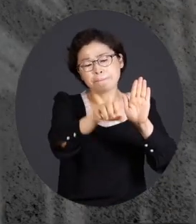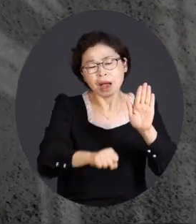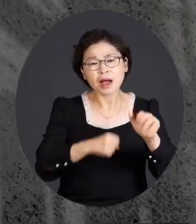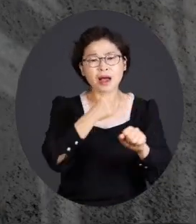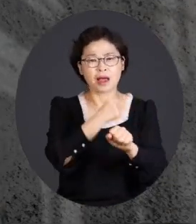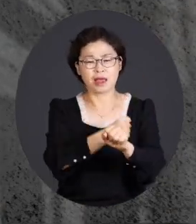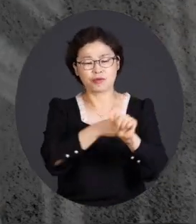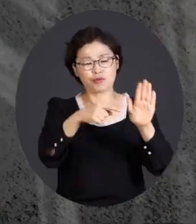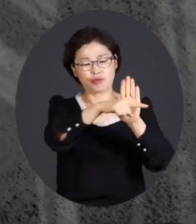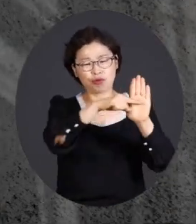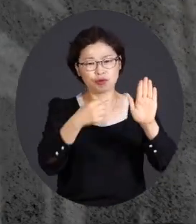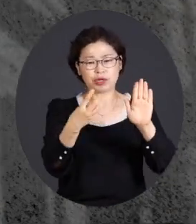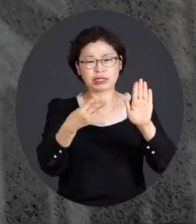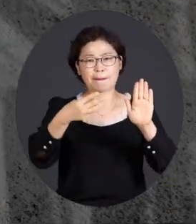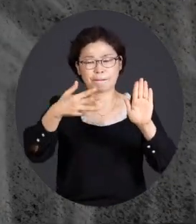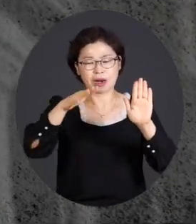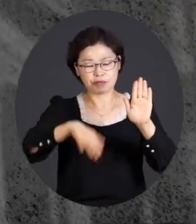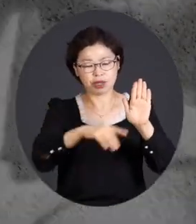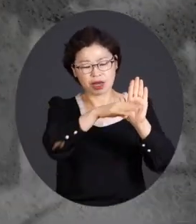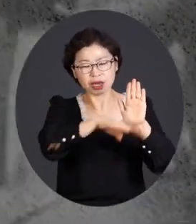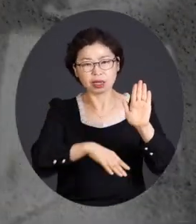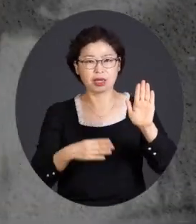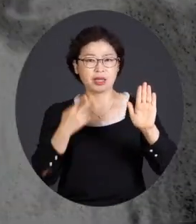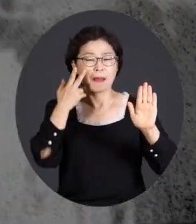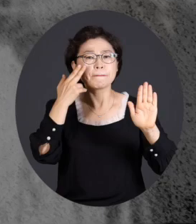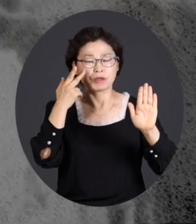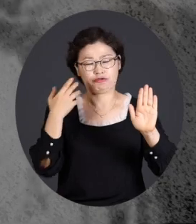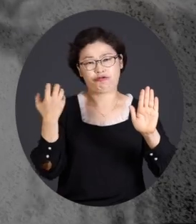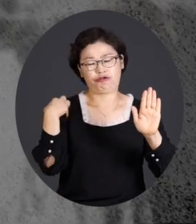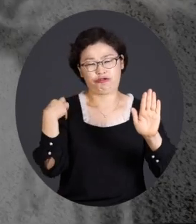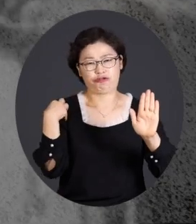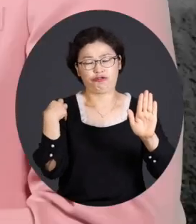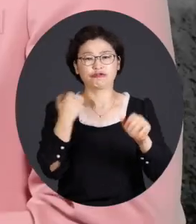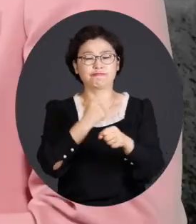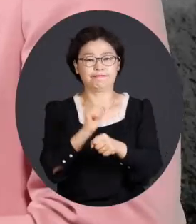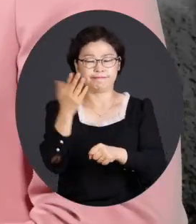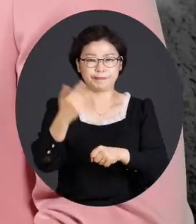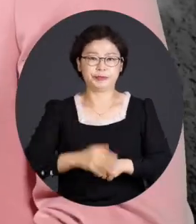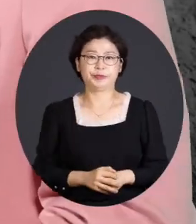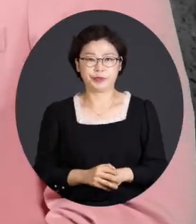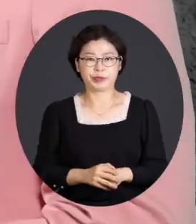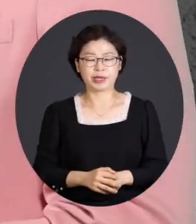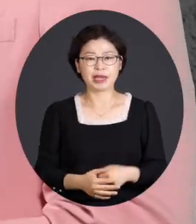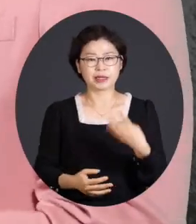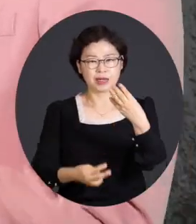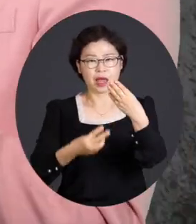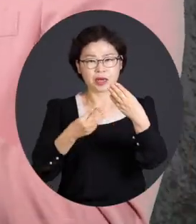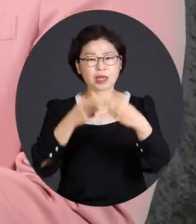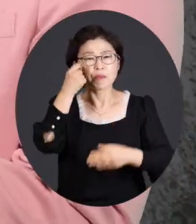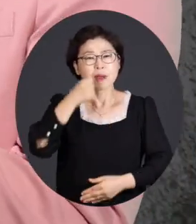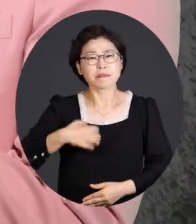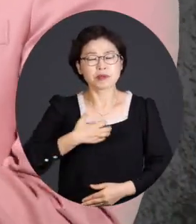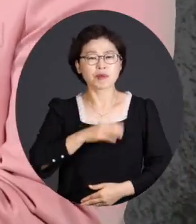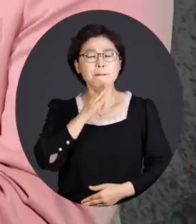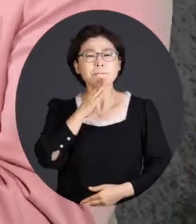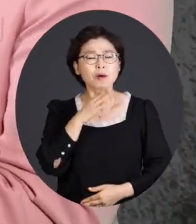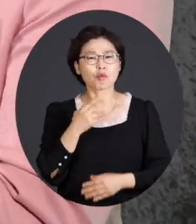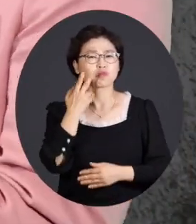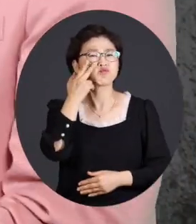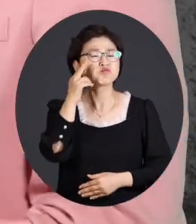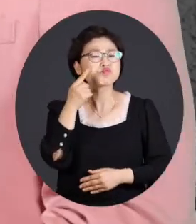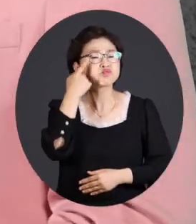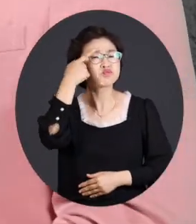북위 38선 이남에는 미군정이 시작되죠. 4.3의 비극은 바로 미국과